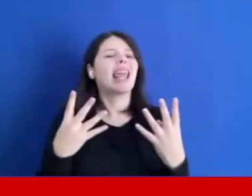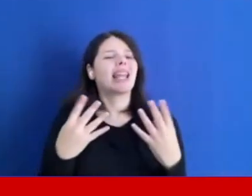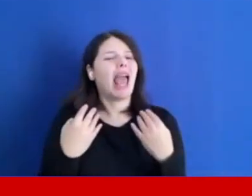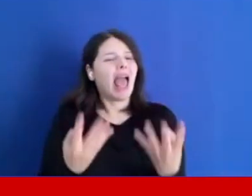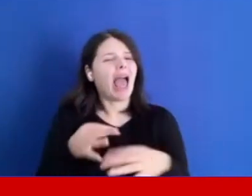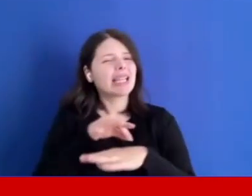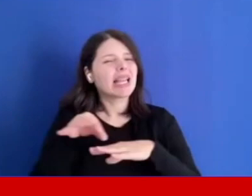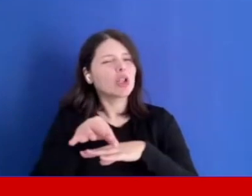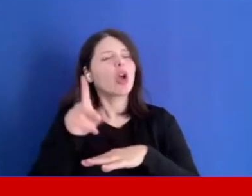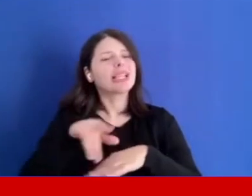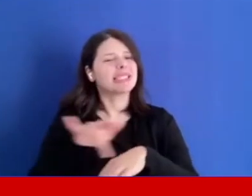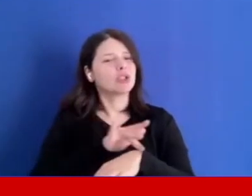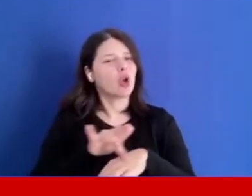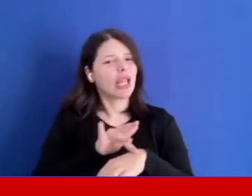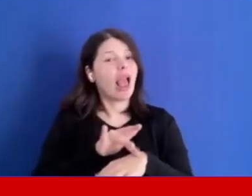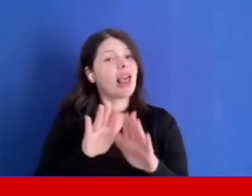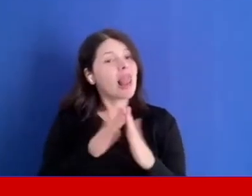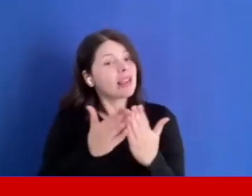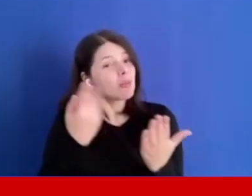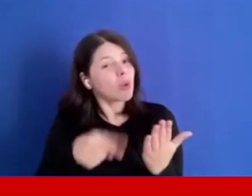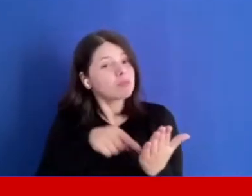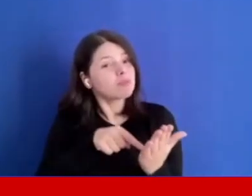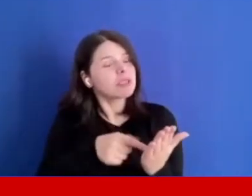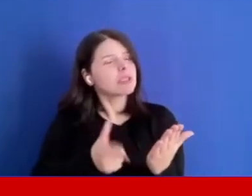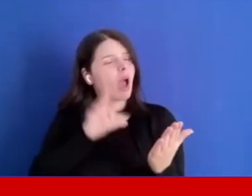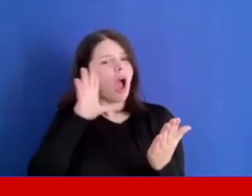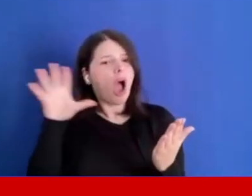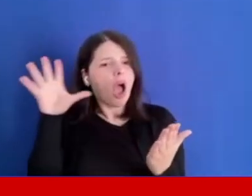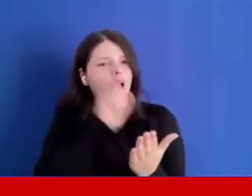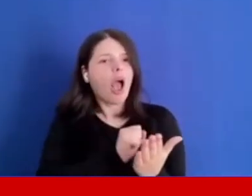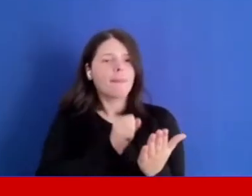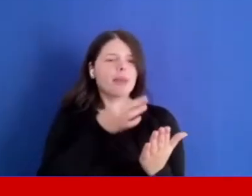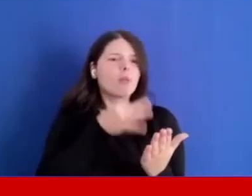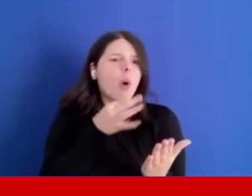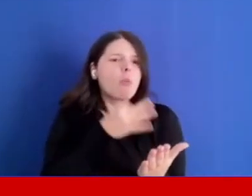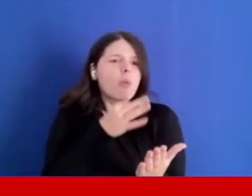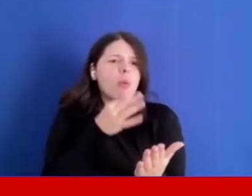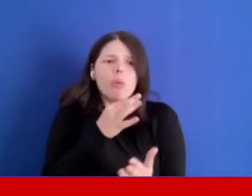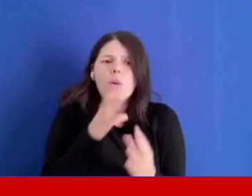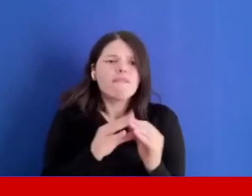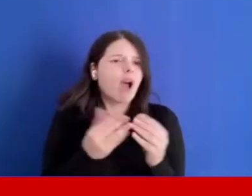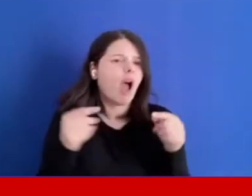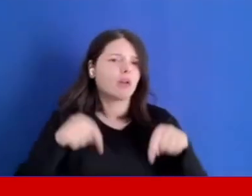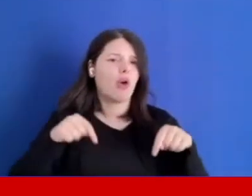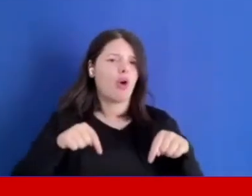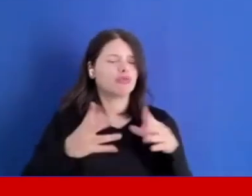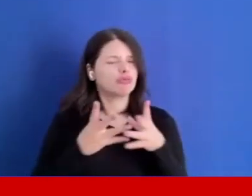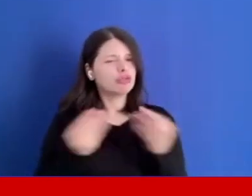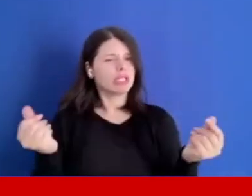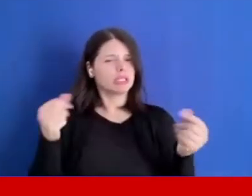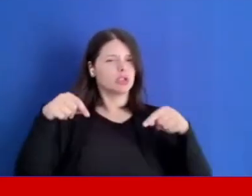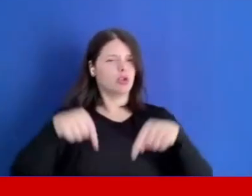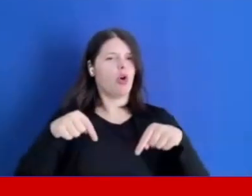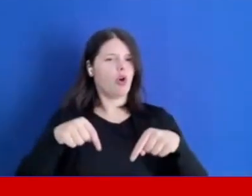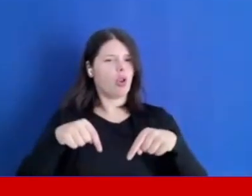po' questo libro che mi ha fatto capire quante cose si potevano fare oggi per risolvere e cercare di risolvere